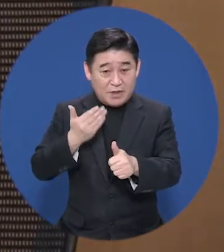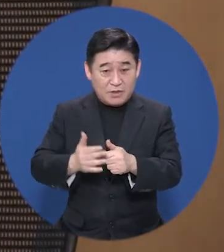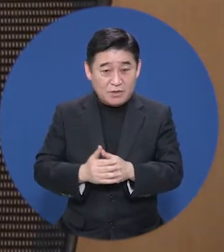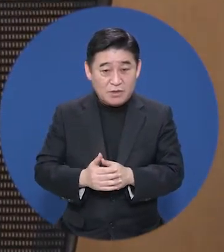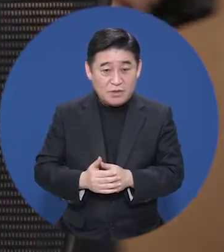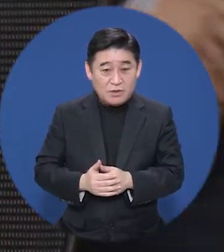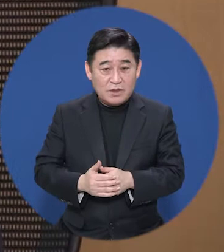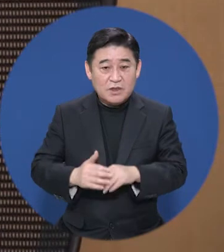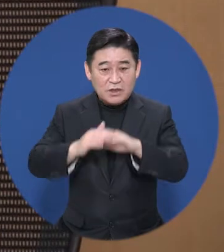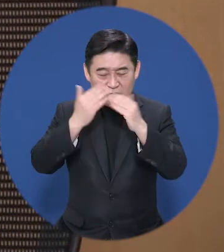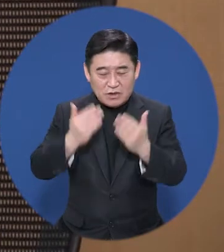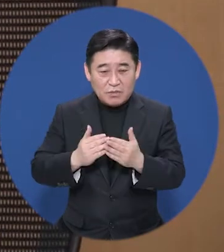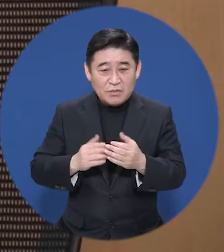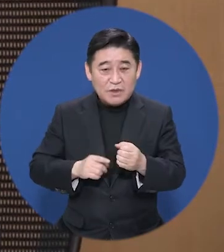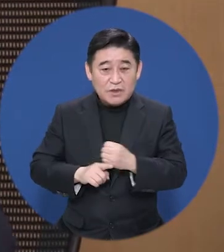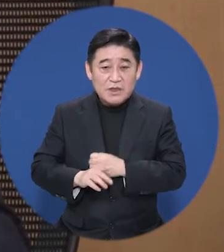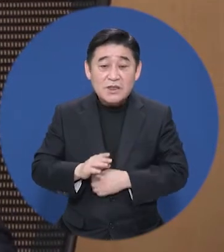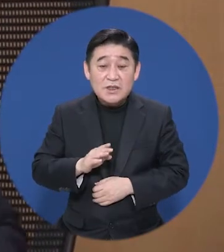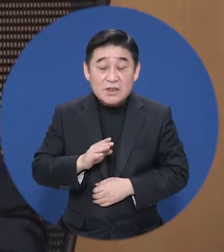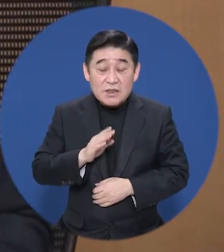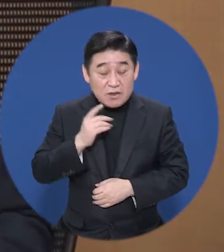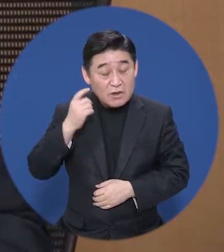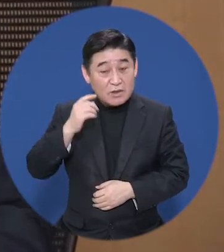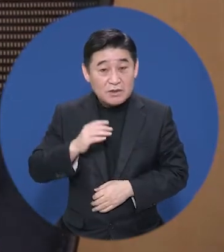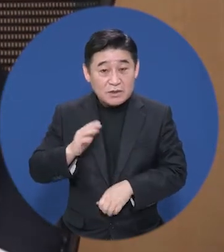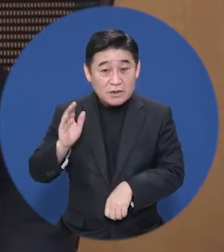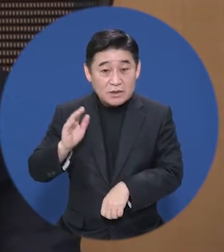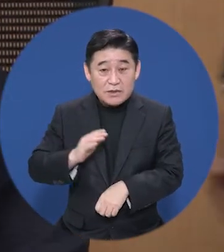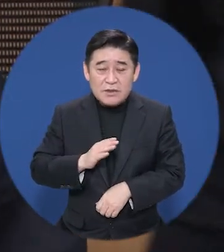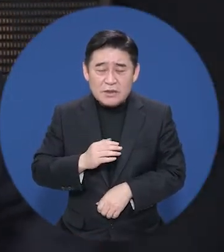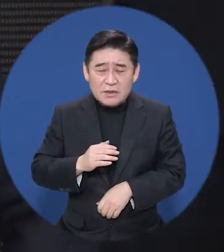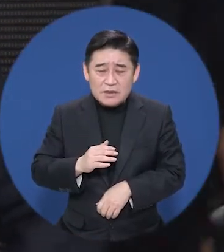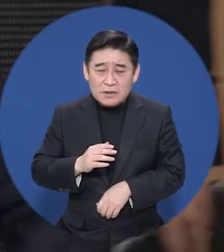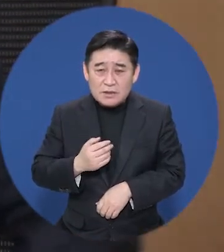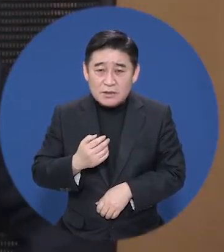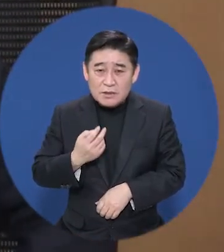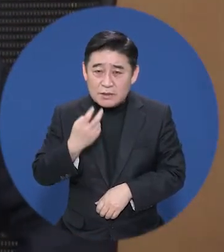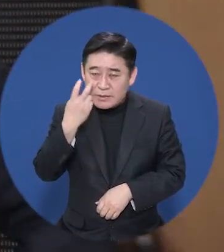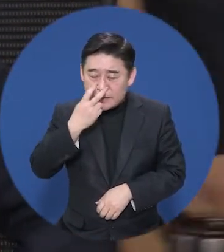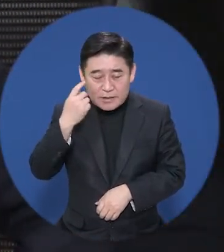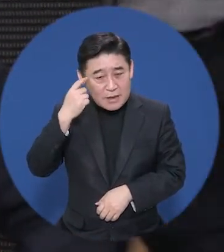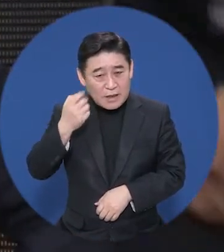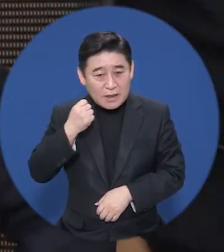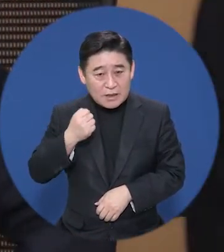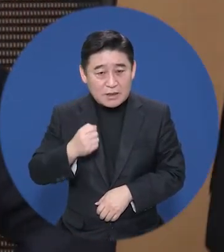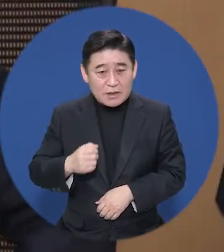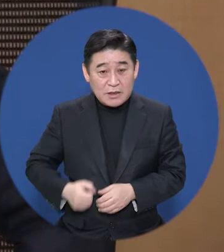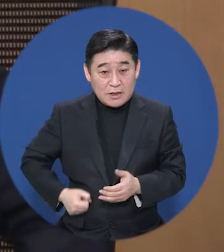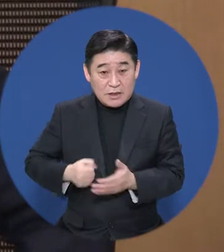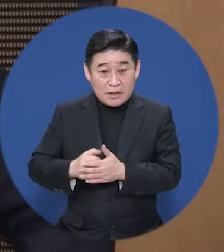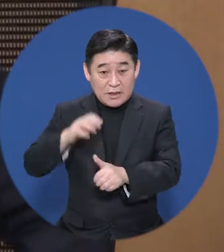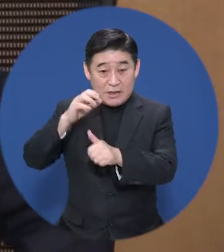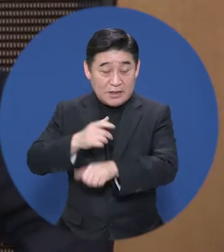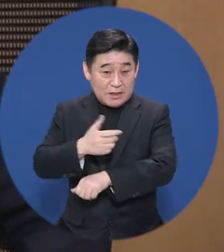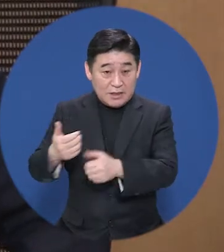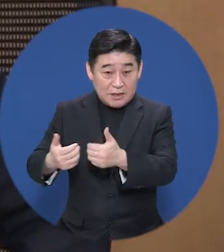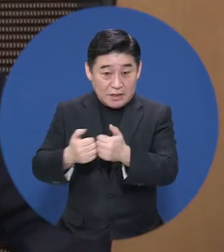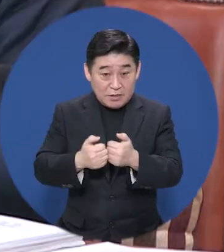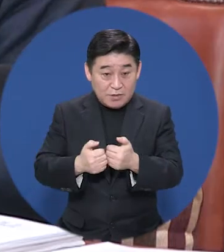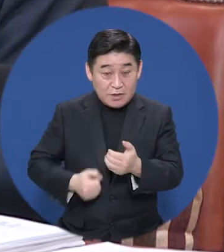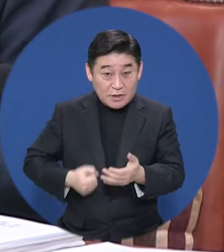전부 다 사유가 정산참작이고 이 결정도 징계심의위원회에서 결정하는 거 맞죠, 사장님?